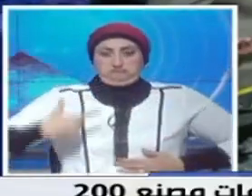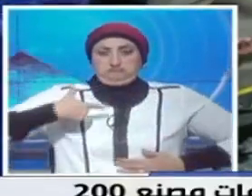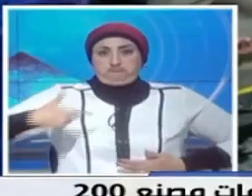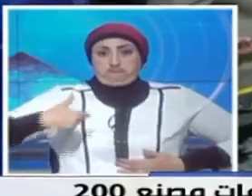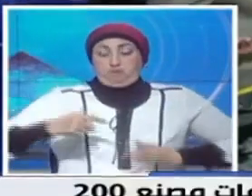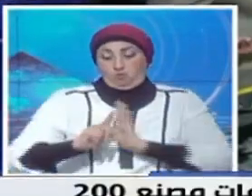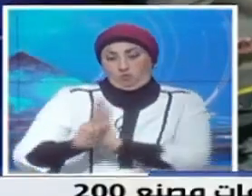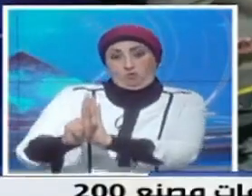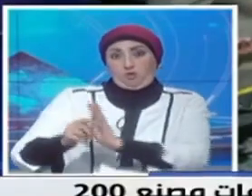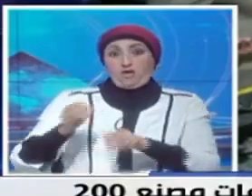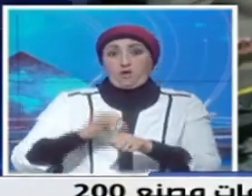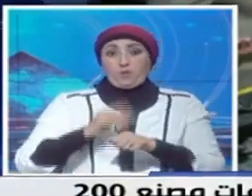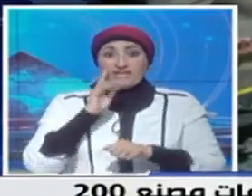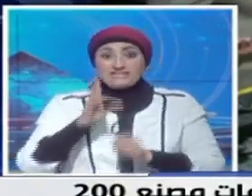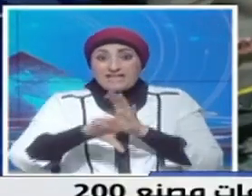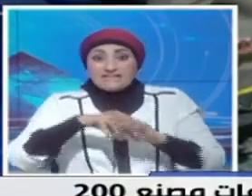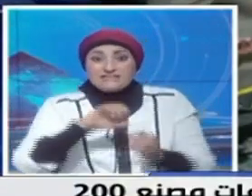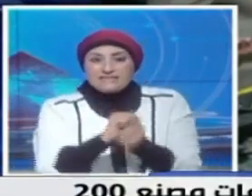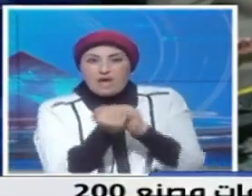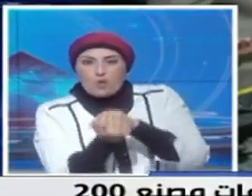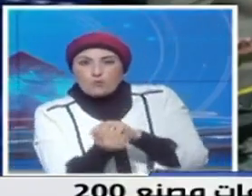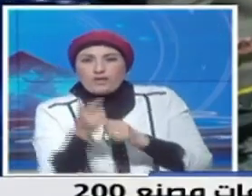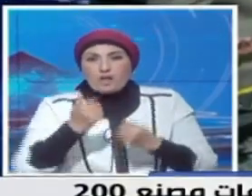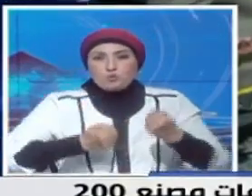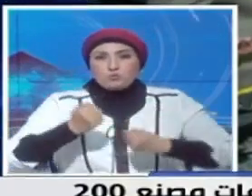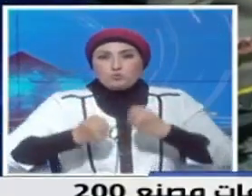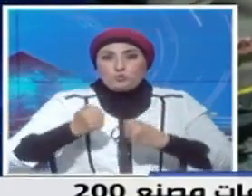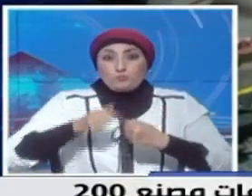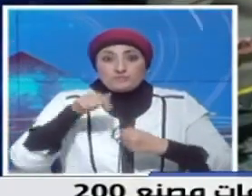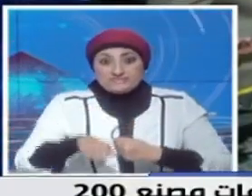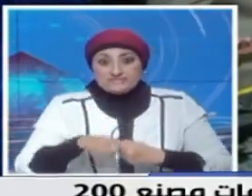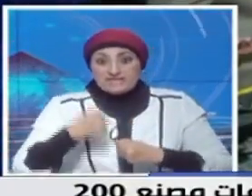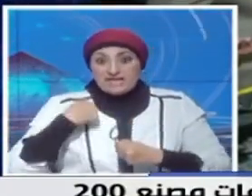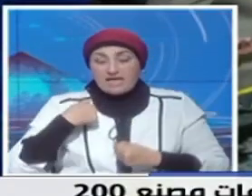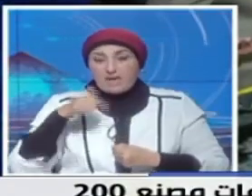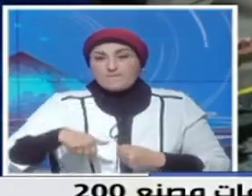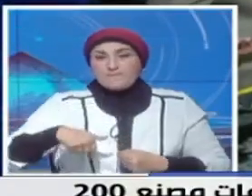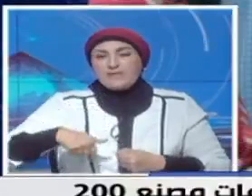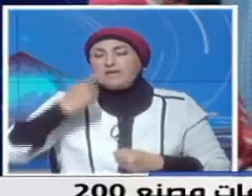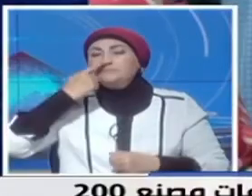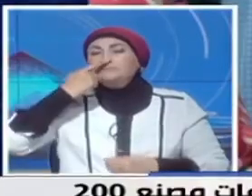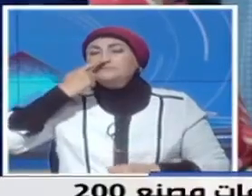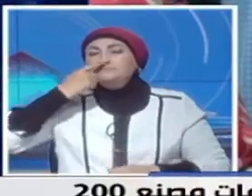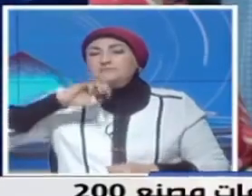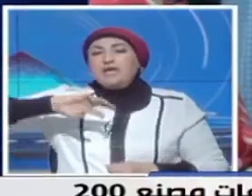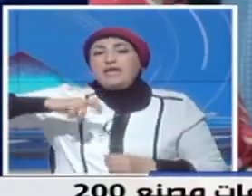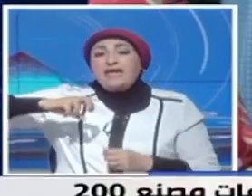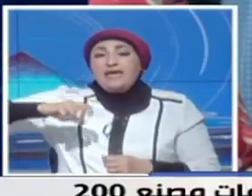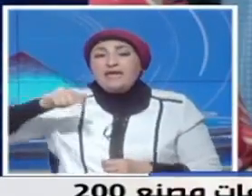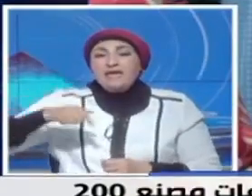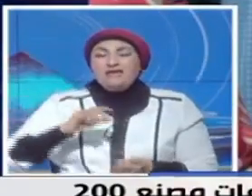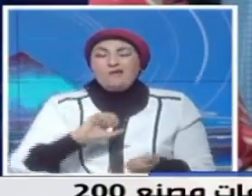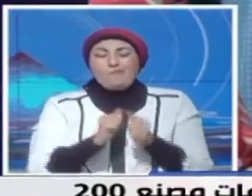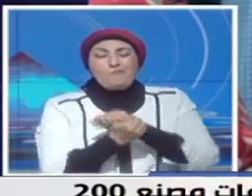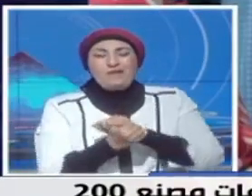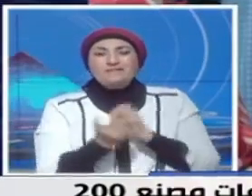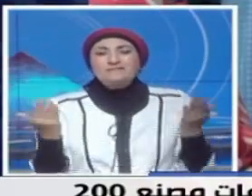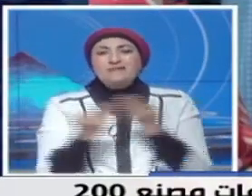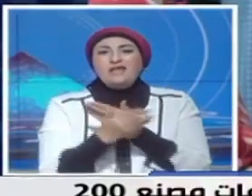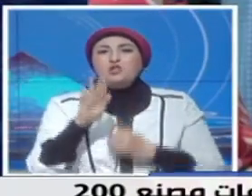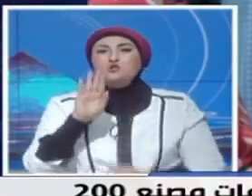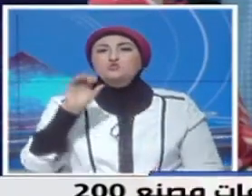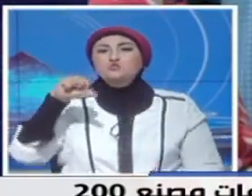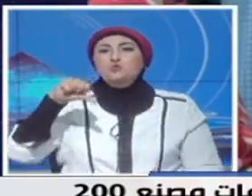الرصاص، ويساهم في تحويل عدد من حافلات النقل العام للعمل بالغاز الطبيعي بدلا